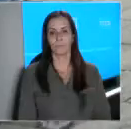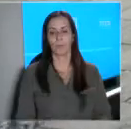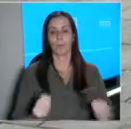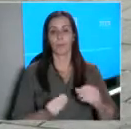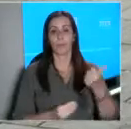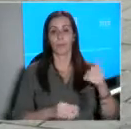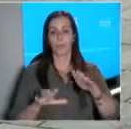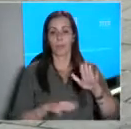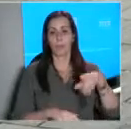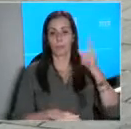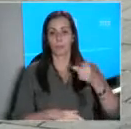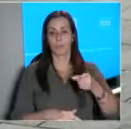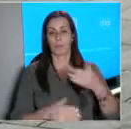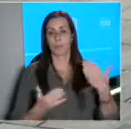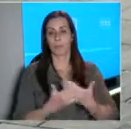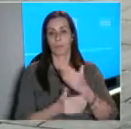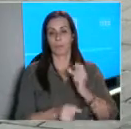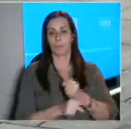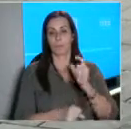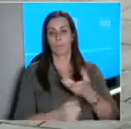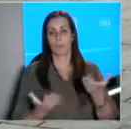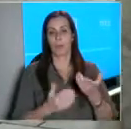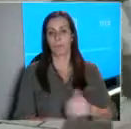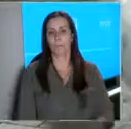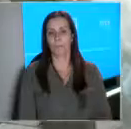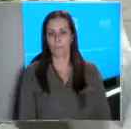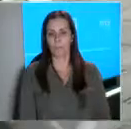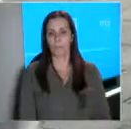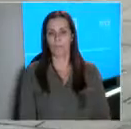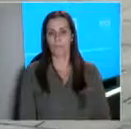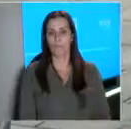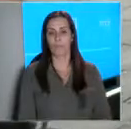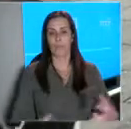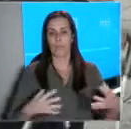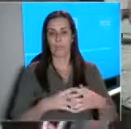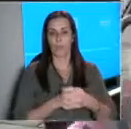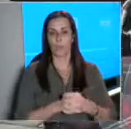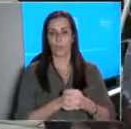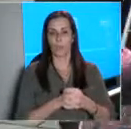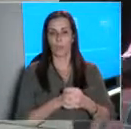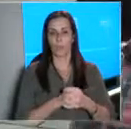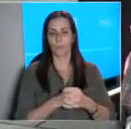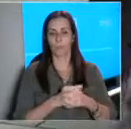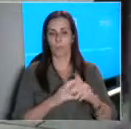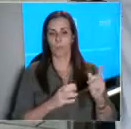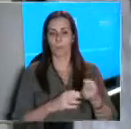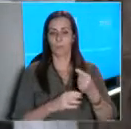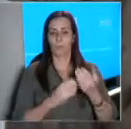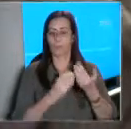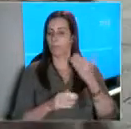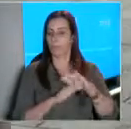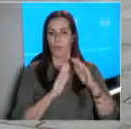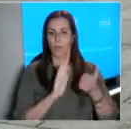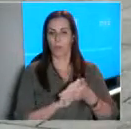הדבר הראשון שהממשלה החדשה תצטרך לטפל בו. איכות, לפי דעתי. לפני